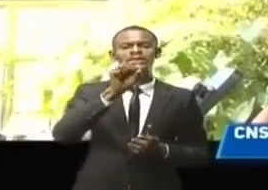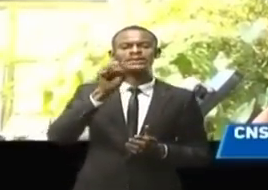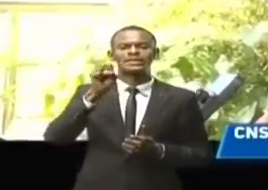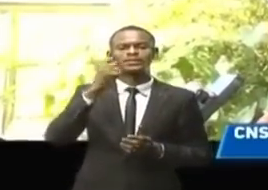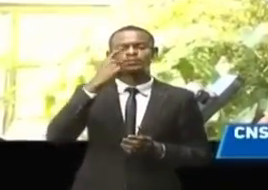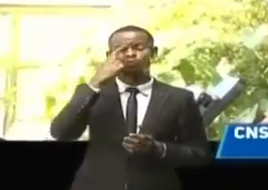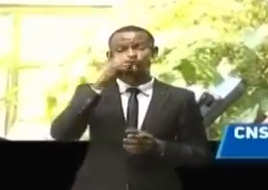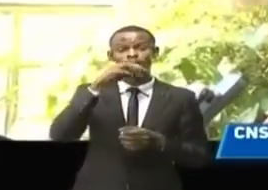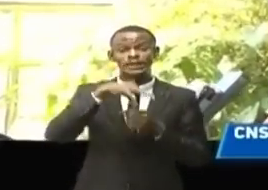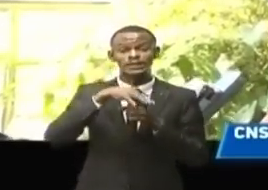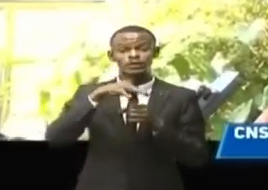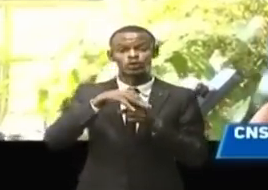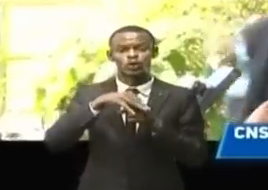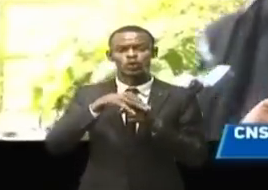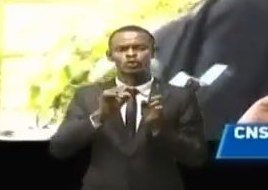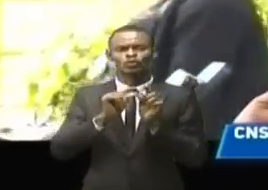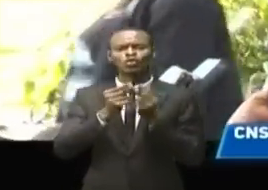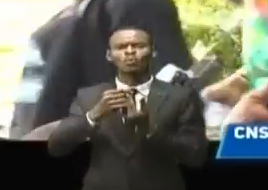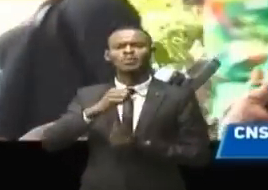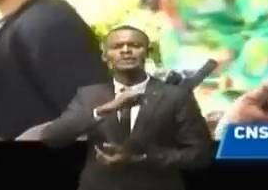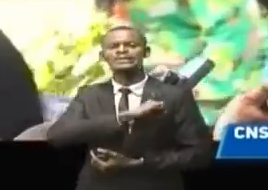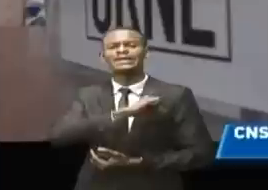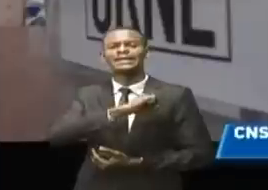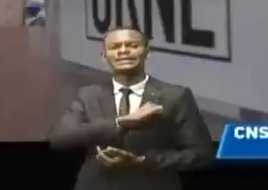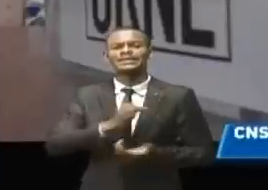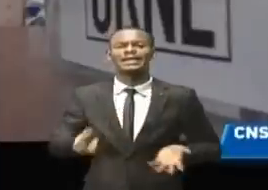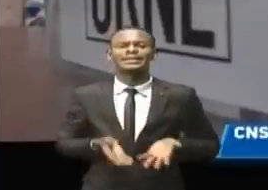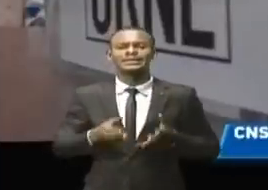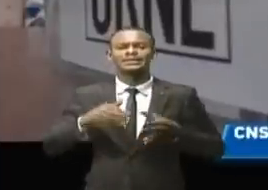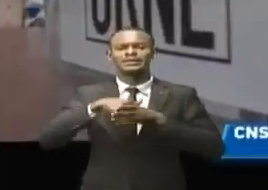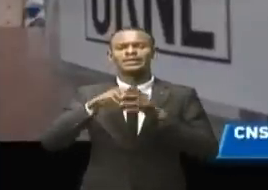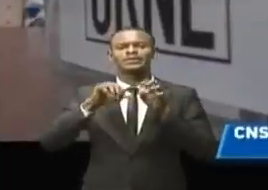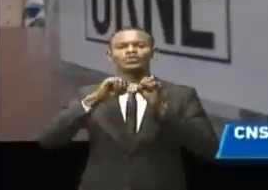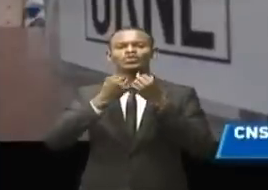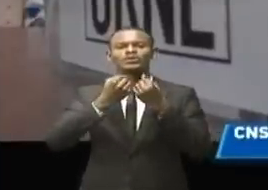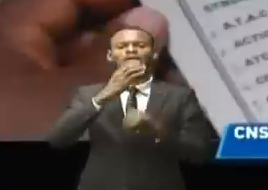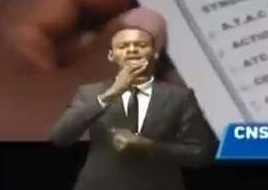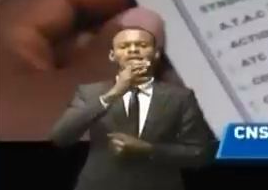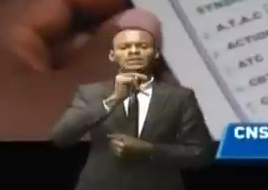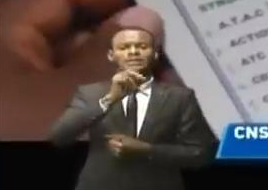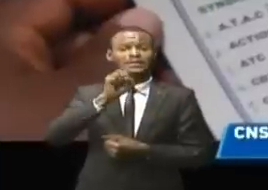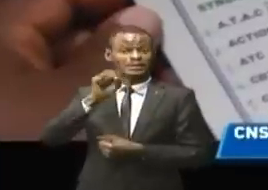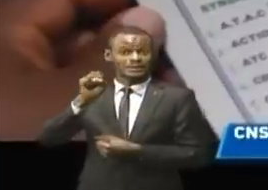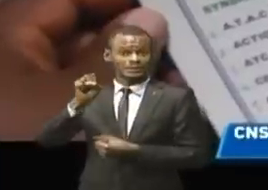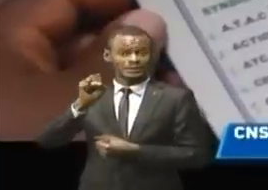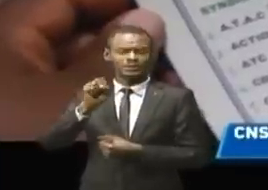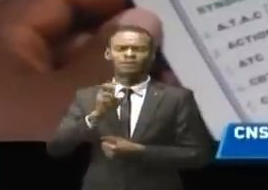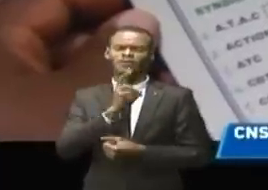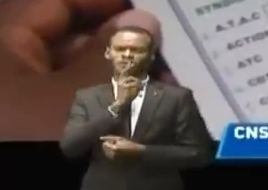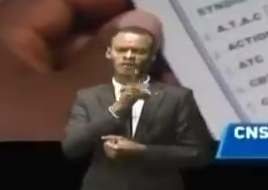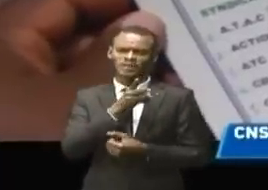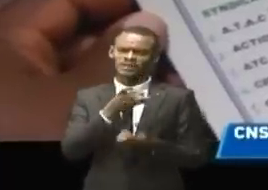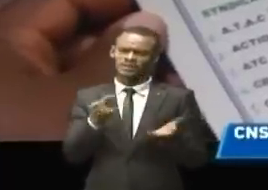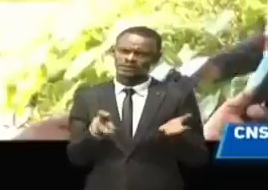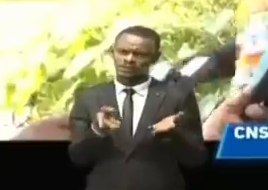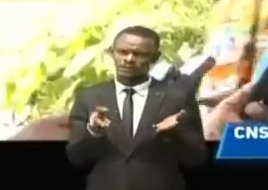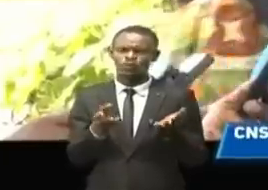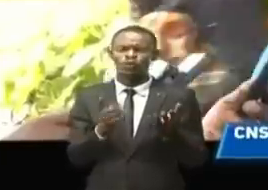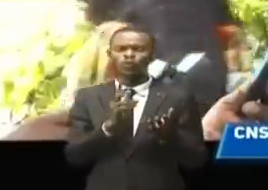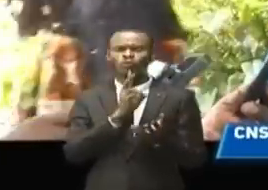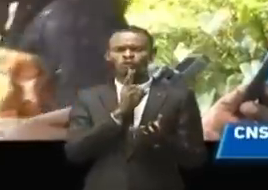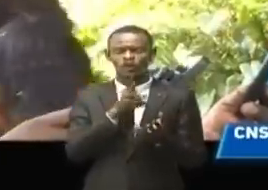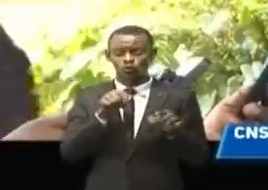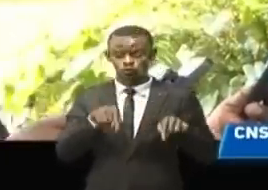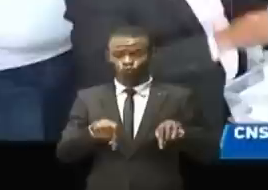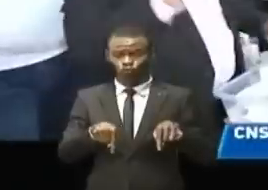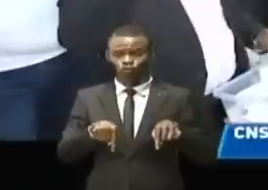Ça a été un processus intéressant. L'essentiel, c'est qu'aujourd'hui, le personnel de la CNSS pourra se choisir les organisations qui devront